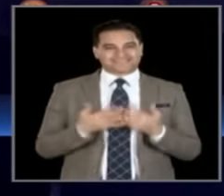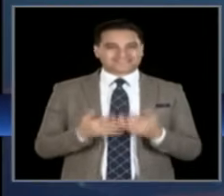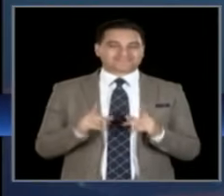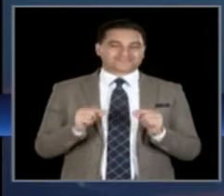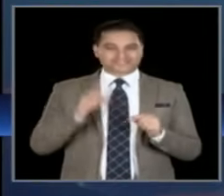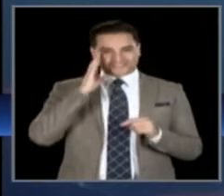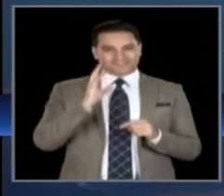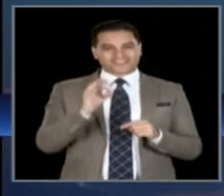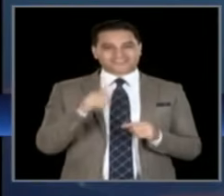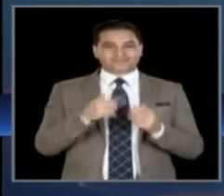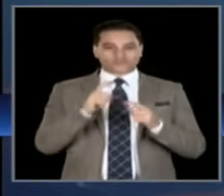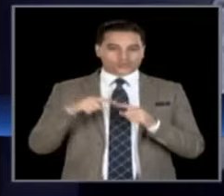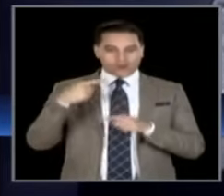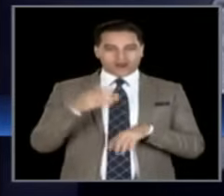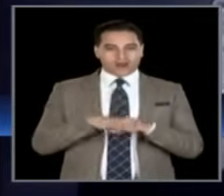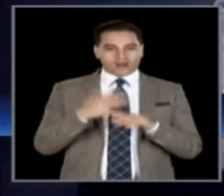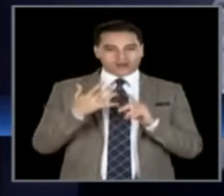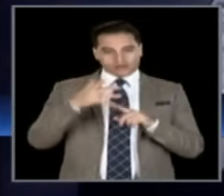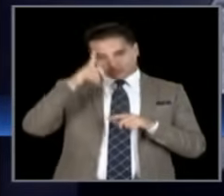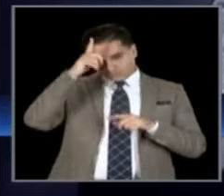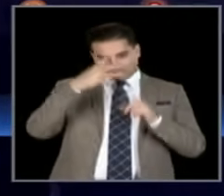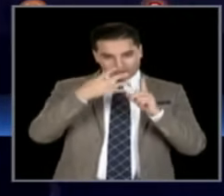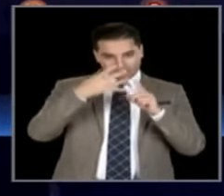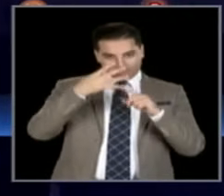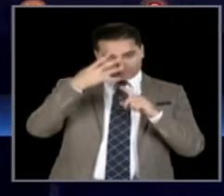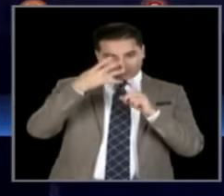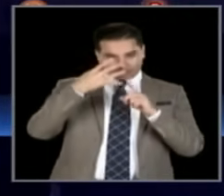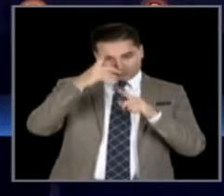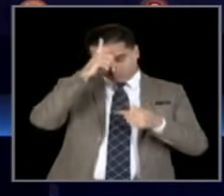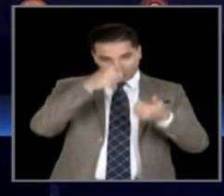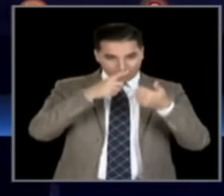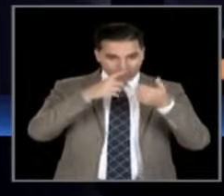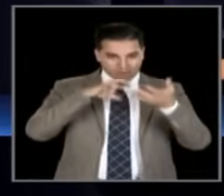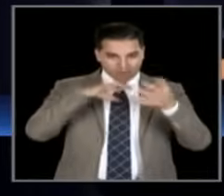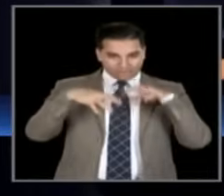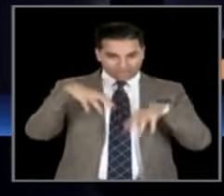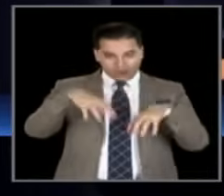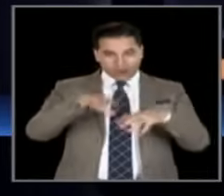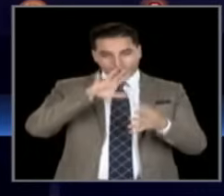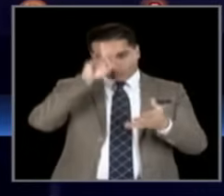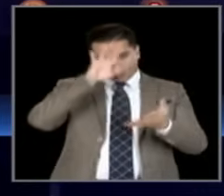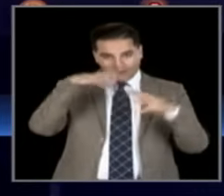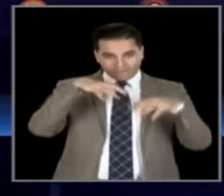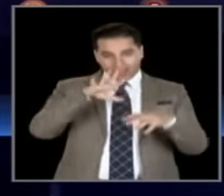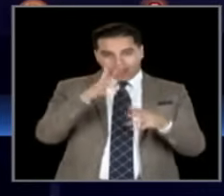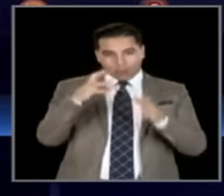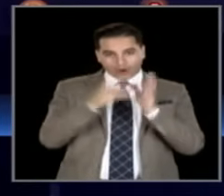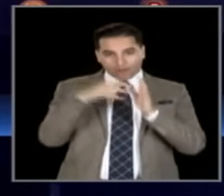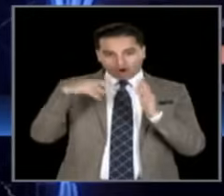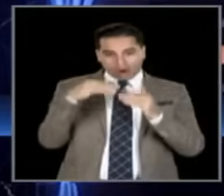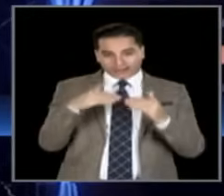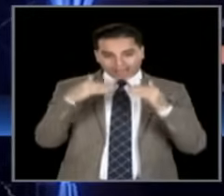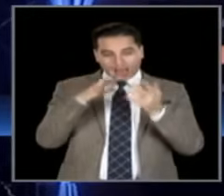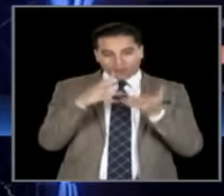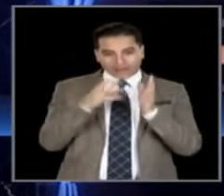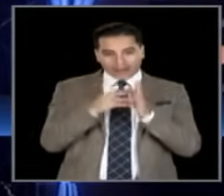جاي سؤال جغرافيا يا اما جامعه القاهره هتت عادل يا اما